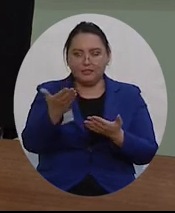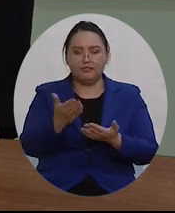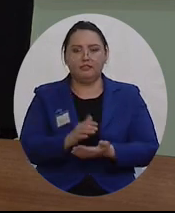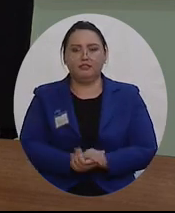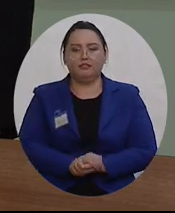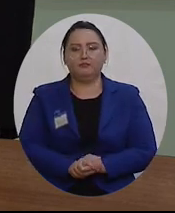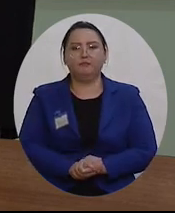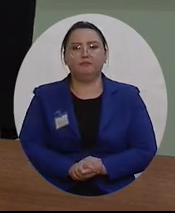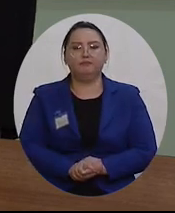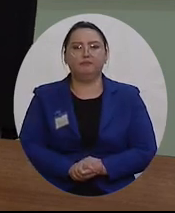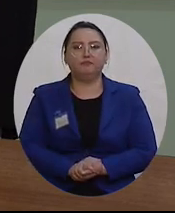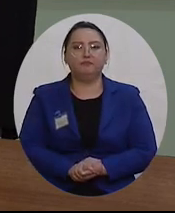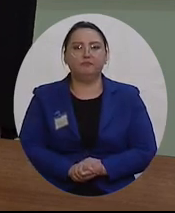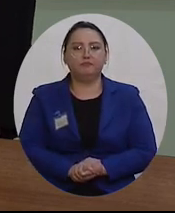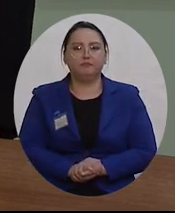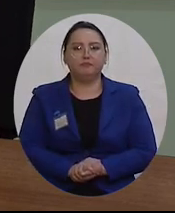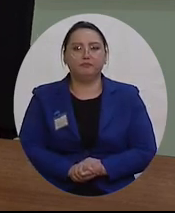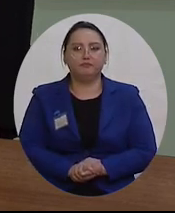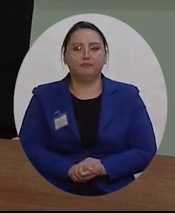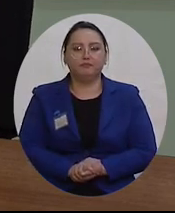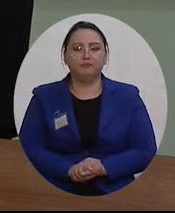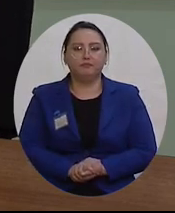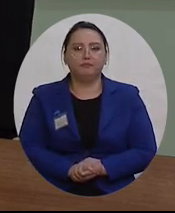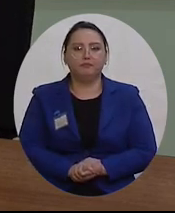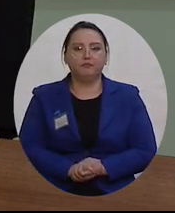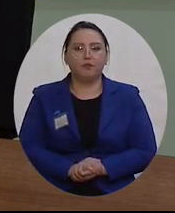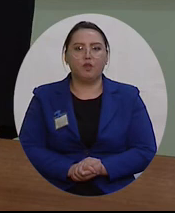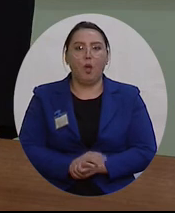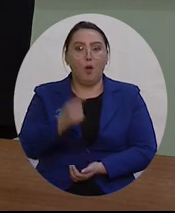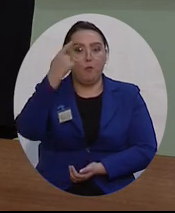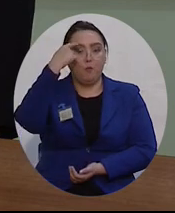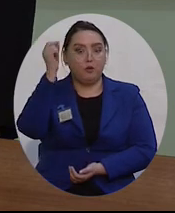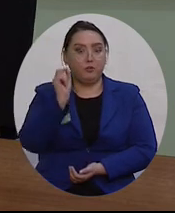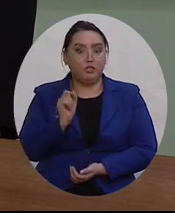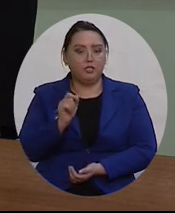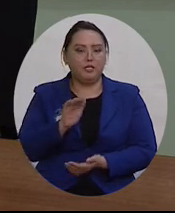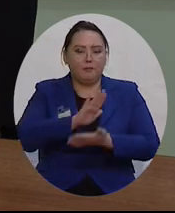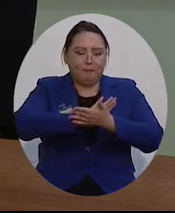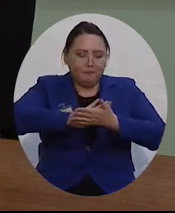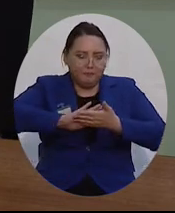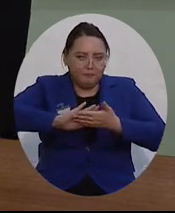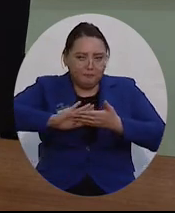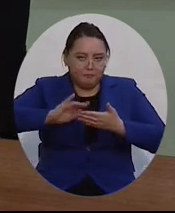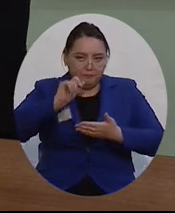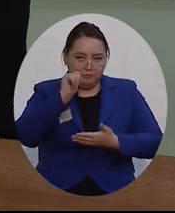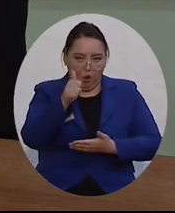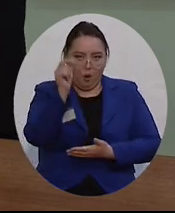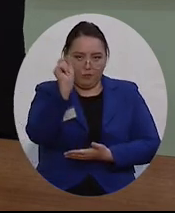зүйлийн суур тавьдаг гэдгийг багш нь түрүүн хэлсэн. Тэгэхээр тгийн дагуу зөв бичнэ. За нуруу маш сайхан тэгш шахах